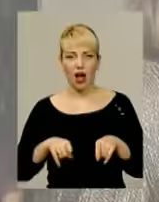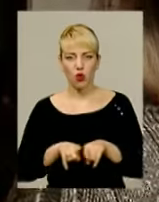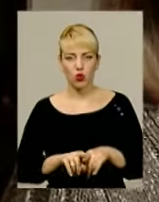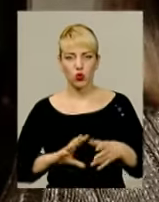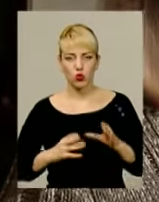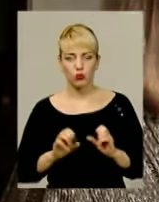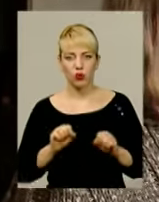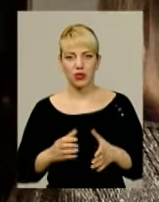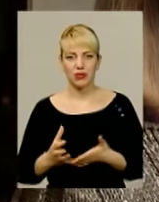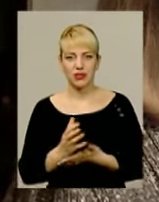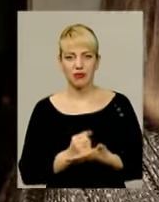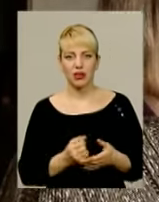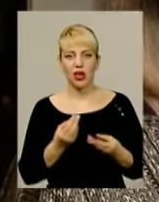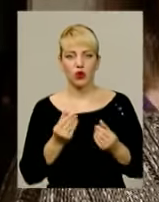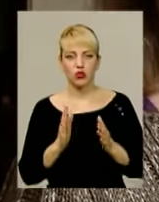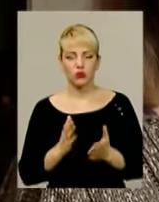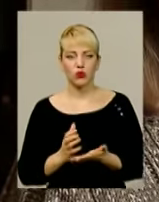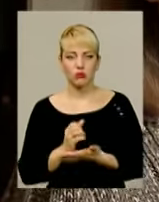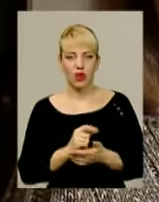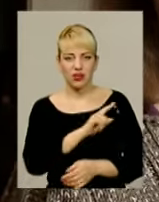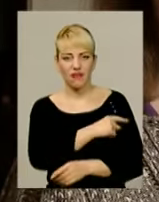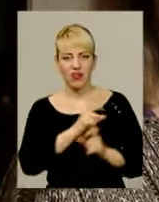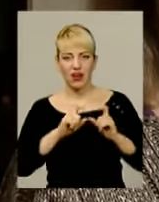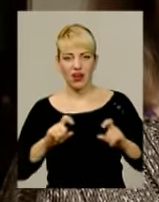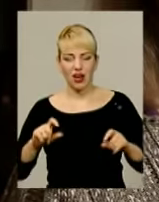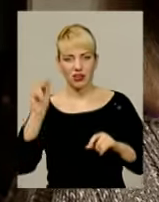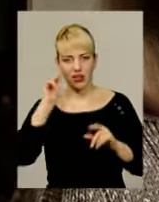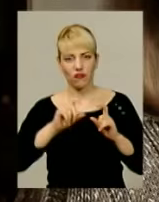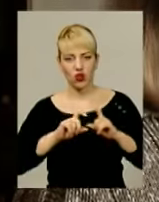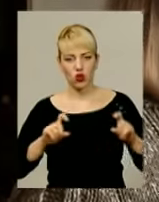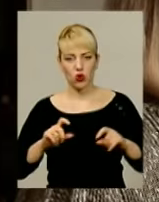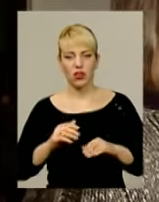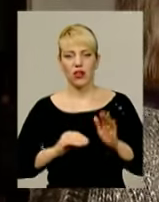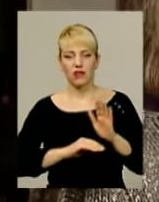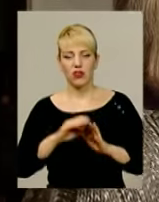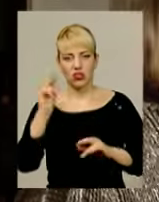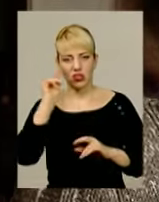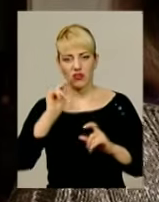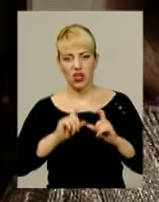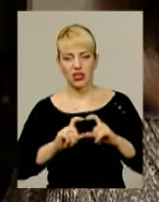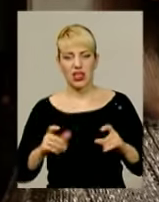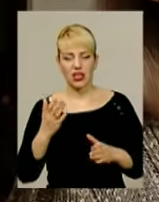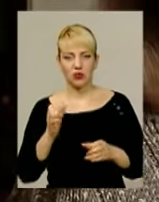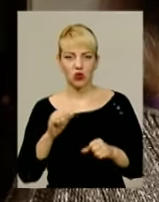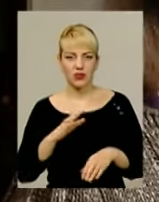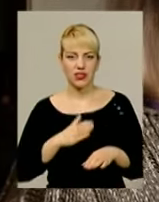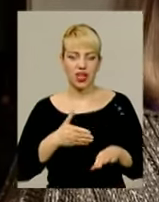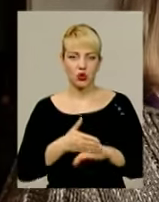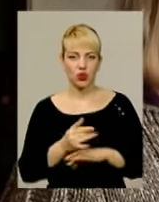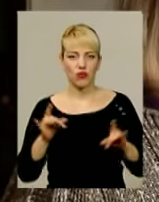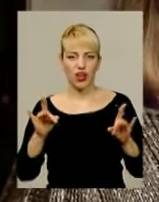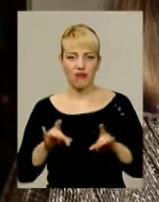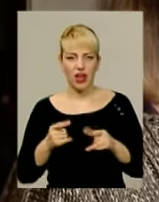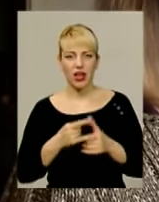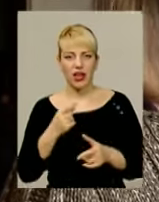зібрати. Збиратимуть кошти в лікарнях, в школах, в вищих навчальних закладах. Можливо, якщо вони зайдуть в кафе, чи можливо